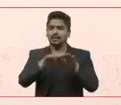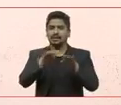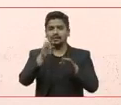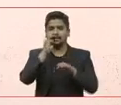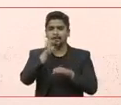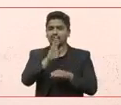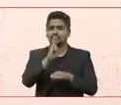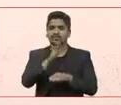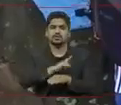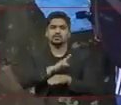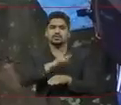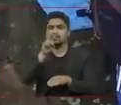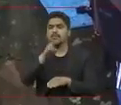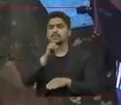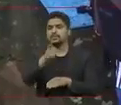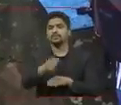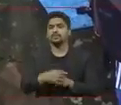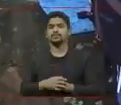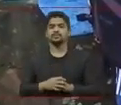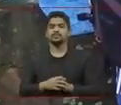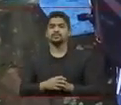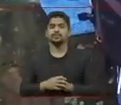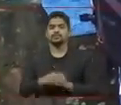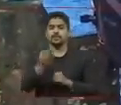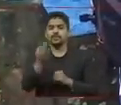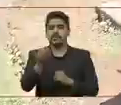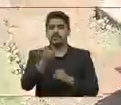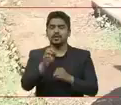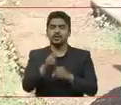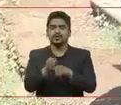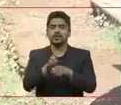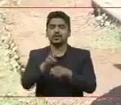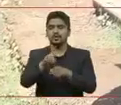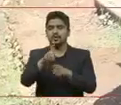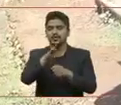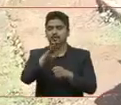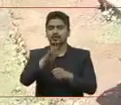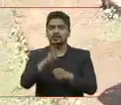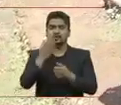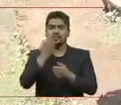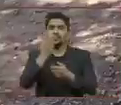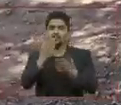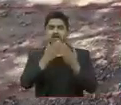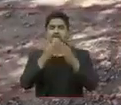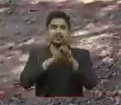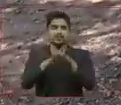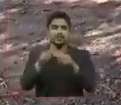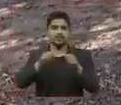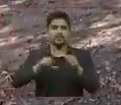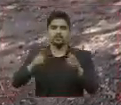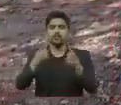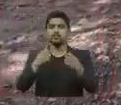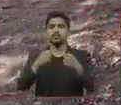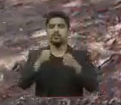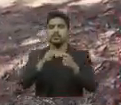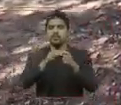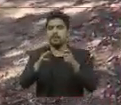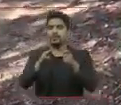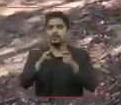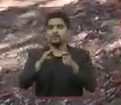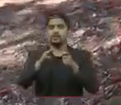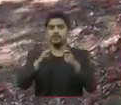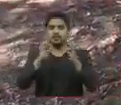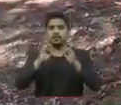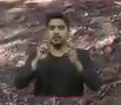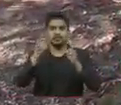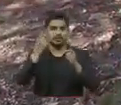एउटा डरलाग्दो अवस्था छ। नयाँ भेरिएन्टको प्रभाव र विद्यालयहरूमा जनस्वास्थ्यका मापदण्डको पालनामा गरिएको हेलचक्राकै